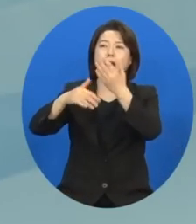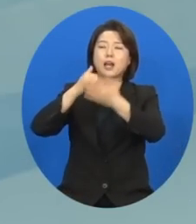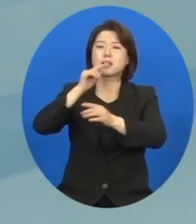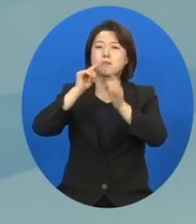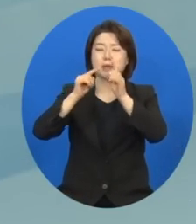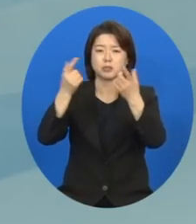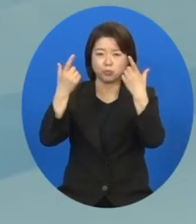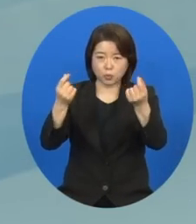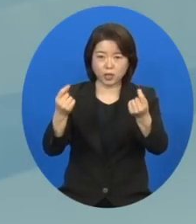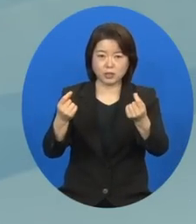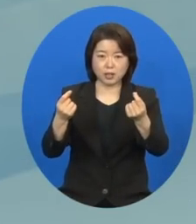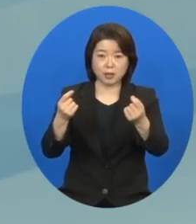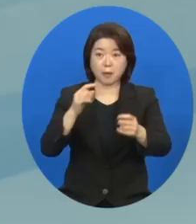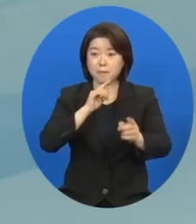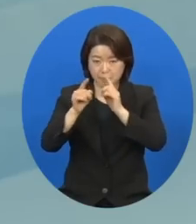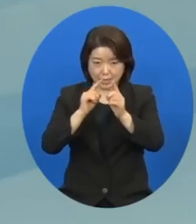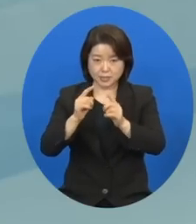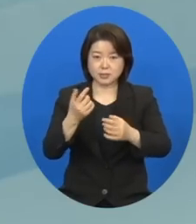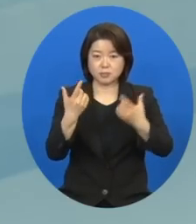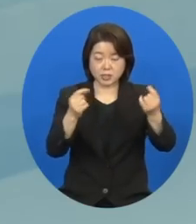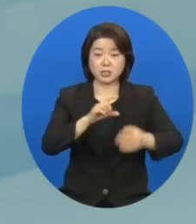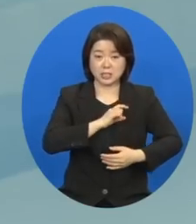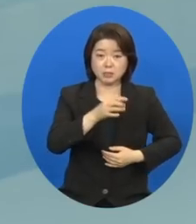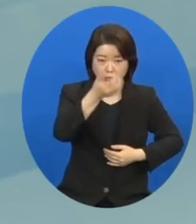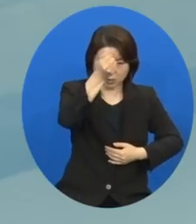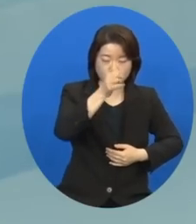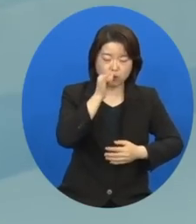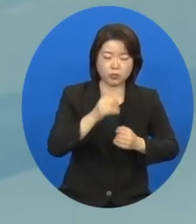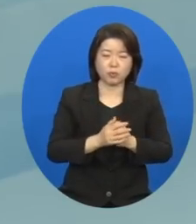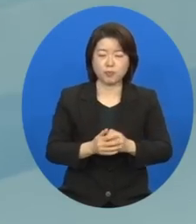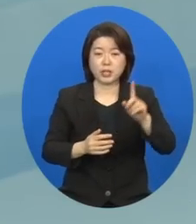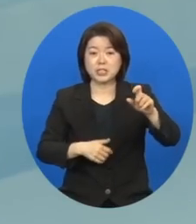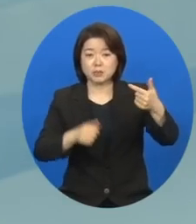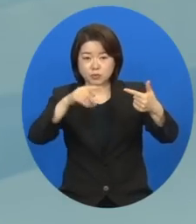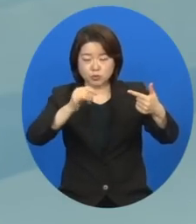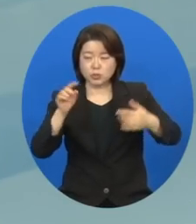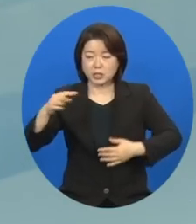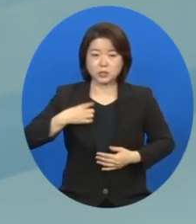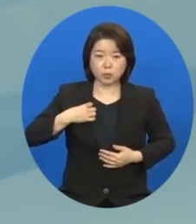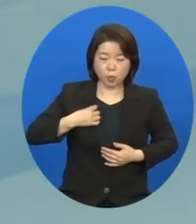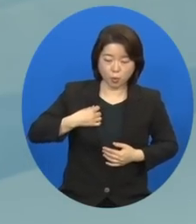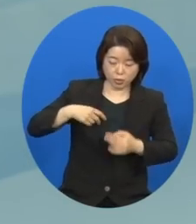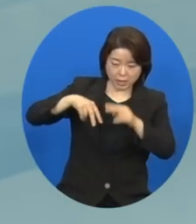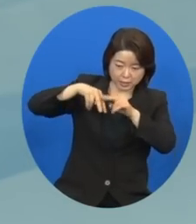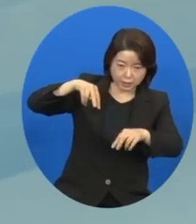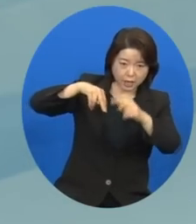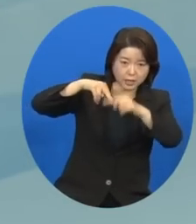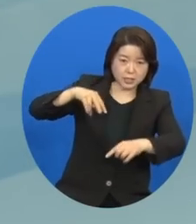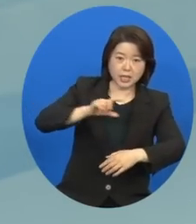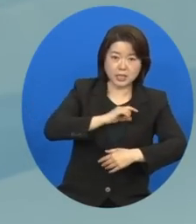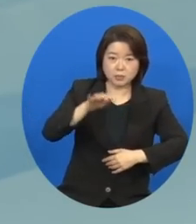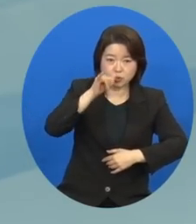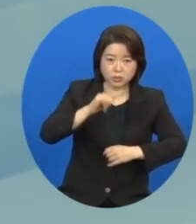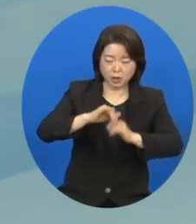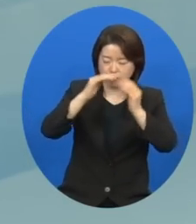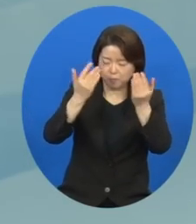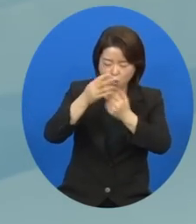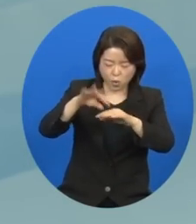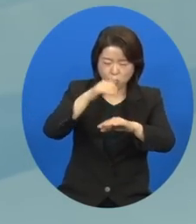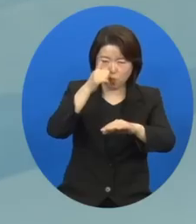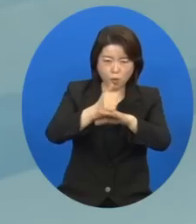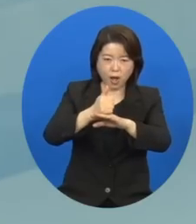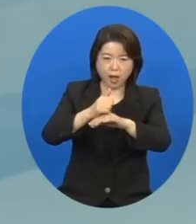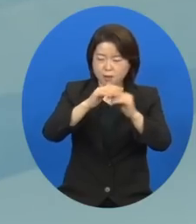그분은 말씀이시죠. 그 이름입니다. 그 다음에 16절에도 그 옷과 다리에 이름을 쓴 것이 있으니 만왕의 왕이요